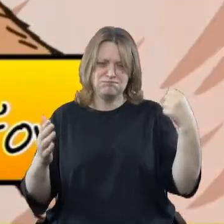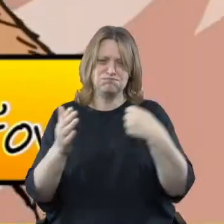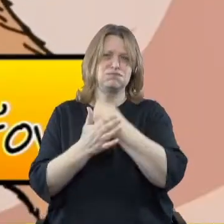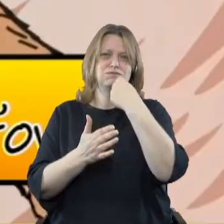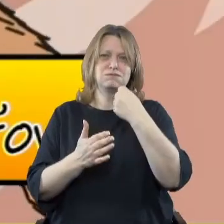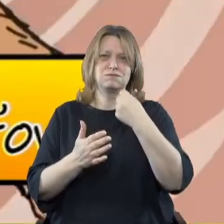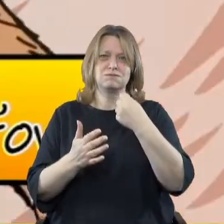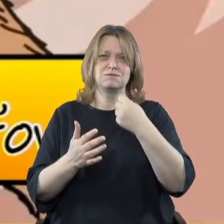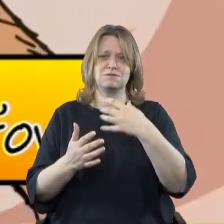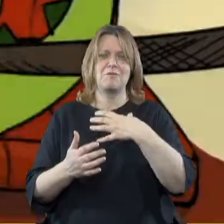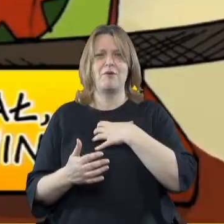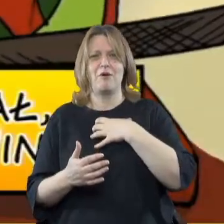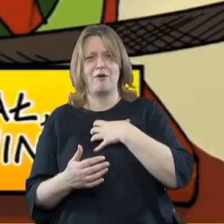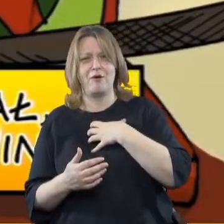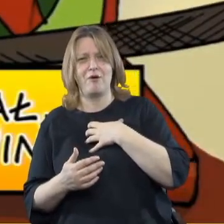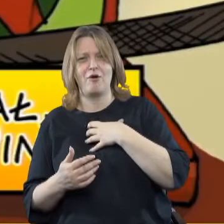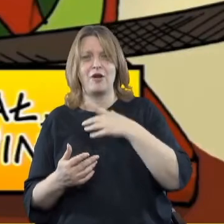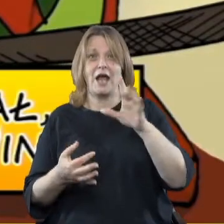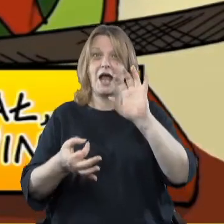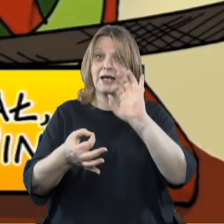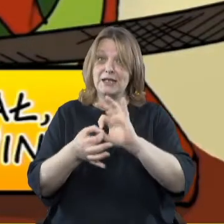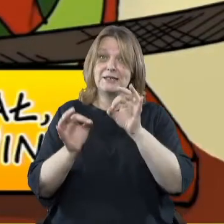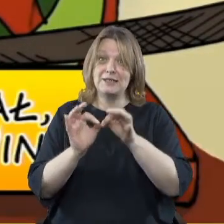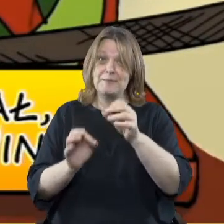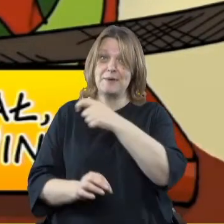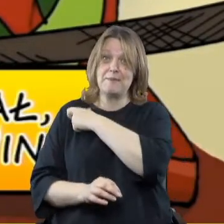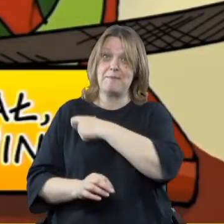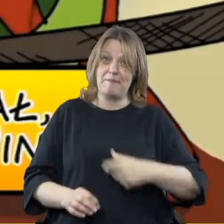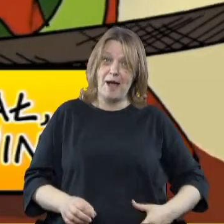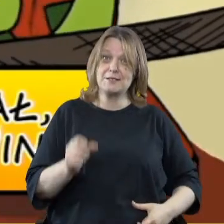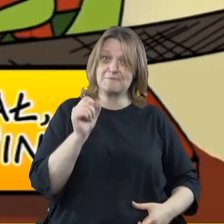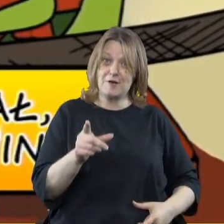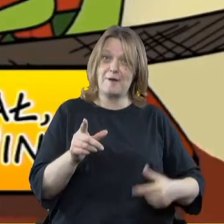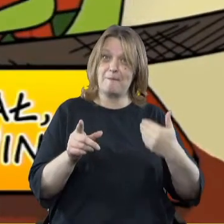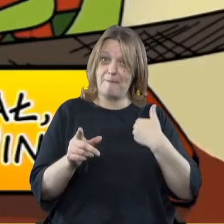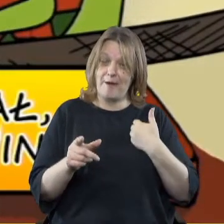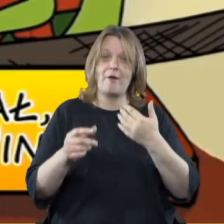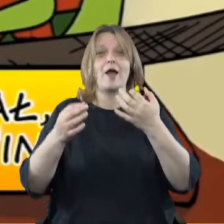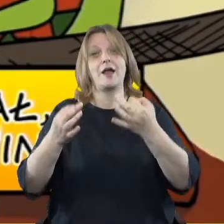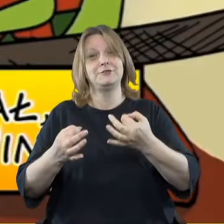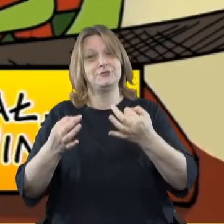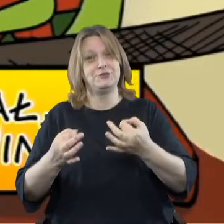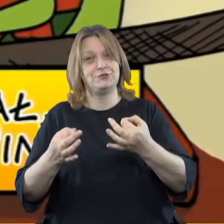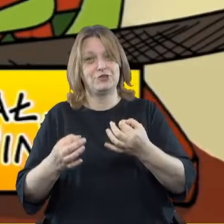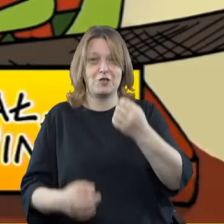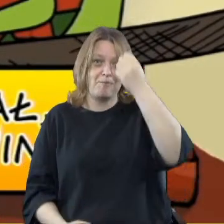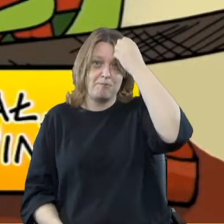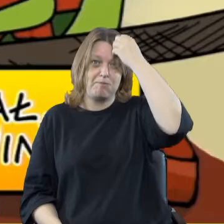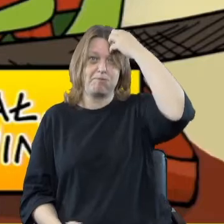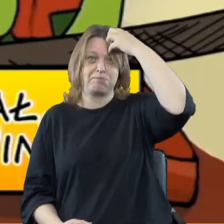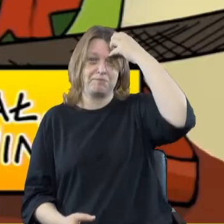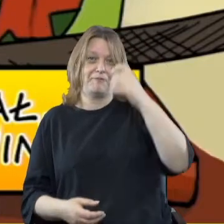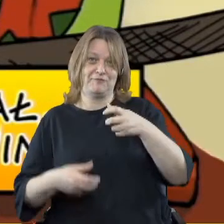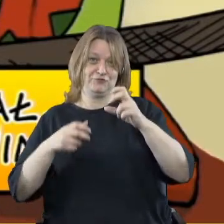na to zdarzenie gotowa. Gdybyś pasy zawsze zapinał, dziś wulkanu byś nie